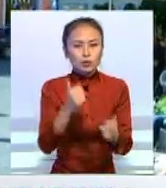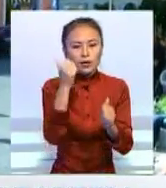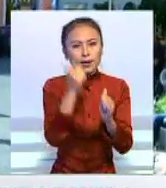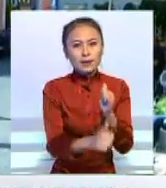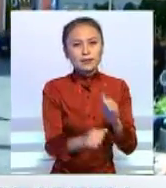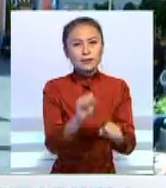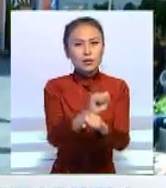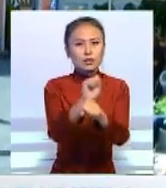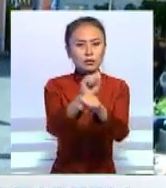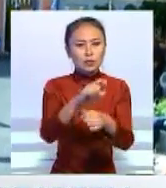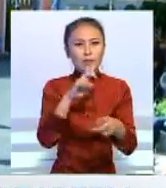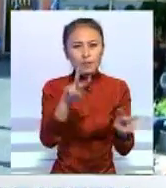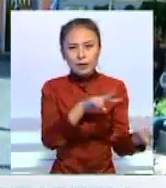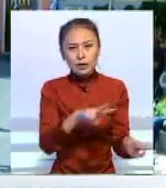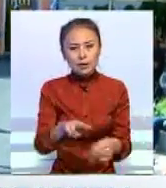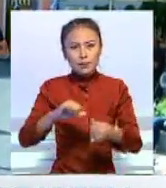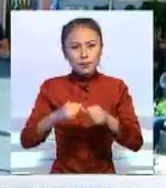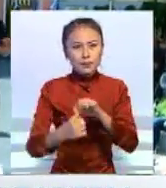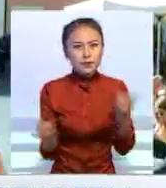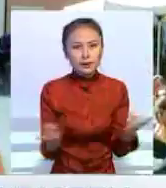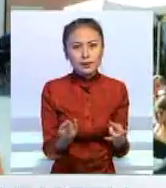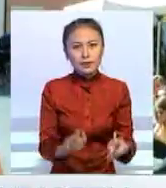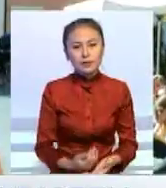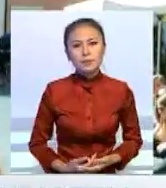әрбір стансада бақылау бекеті болуы тиіс.